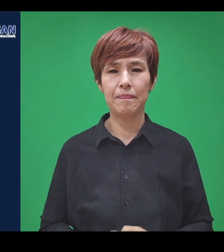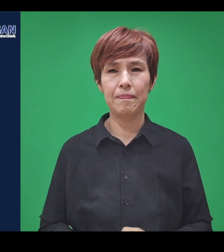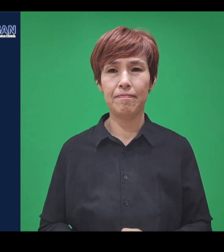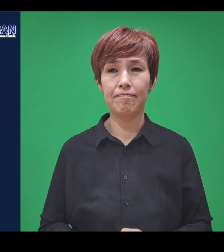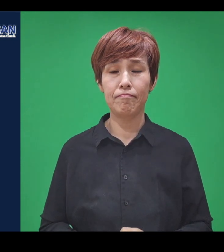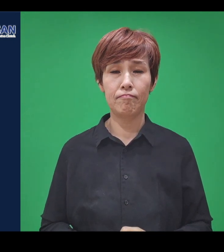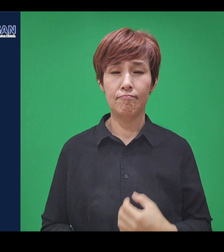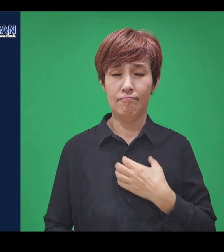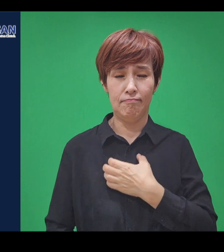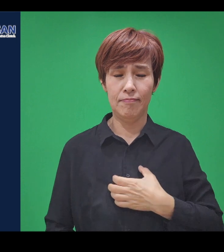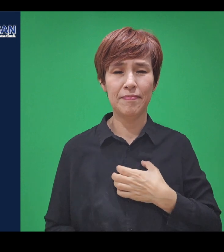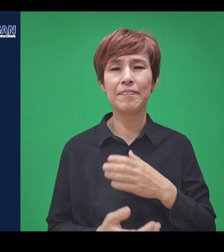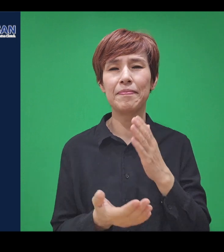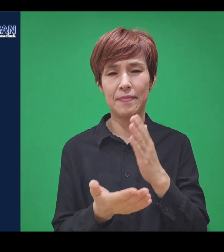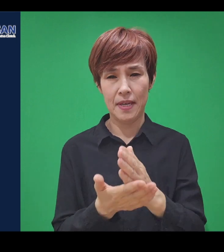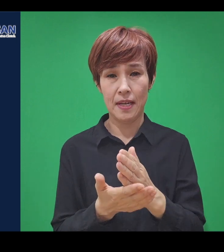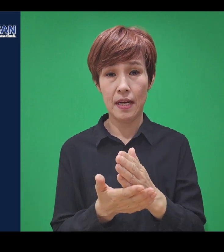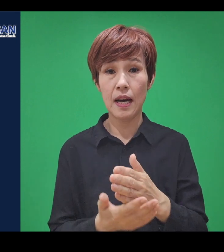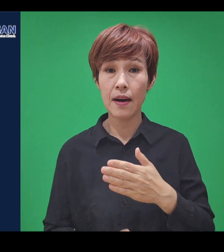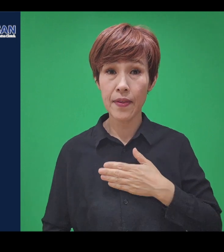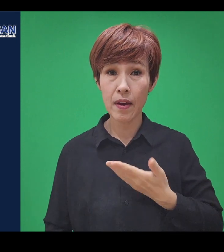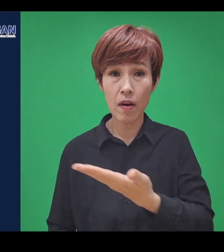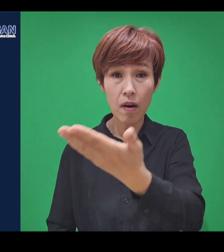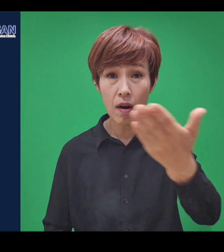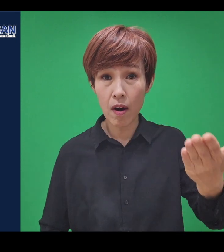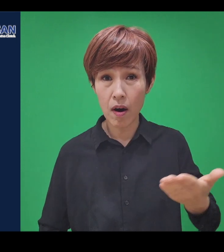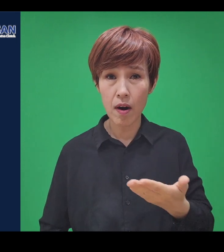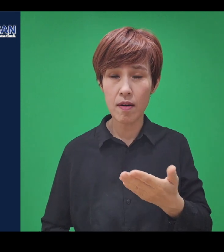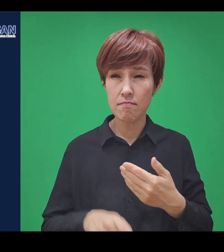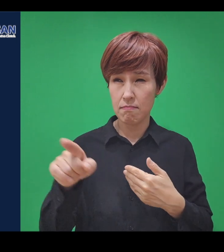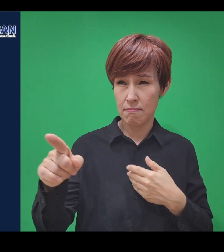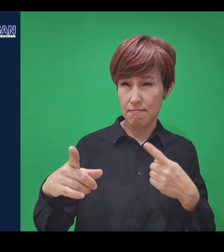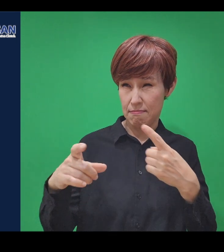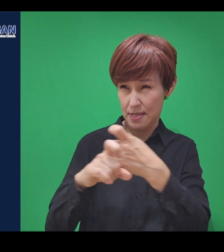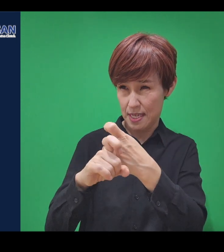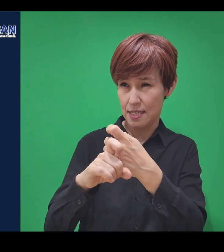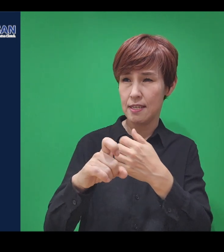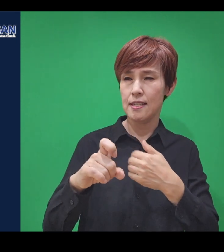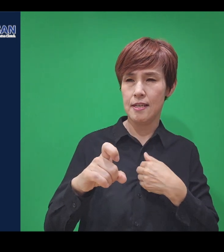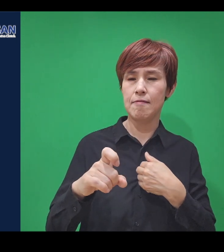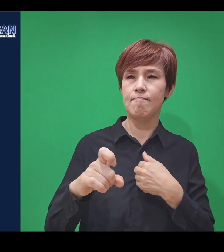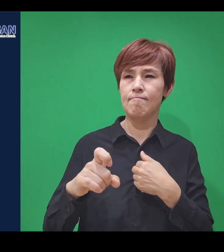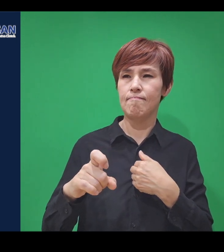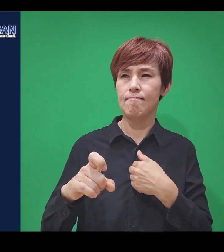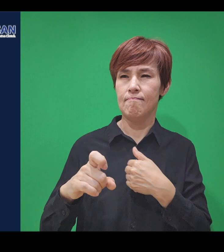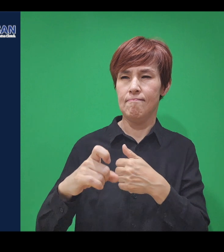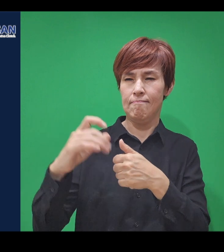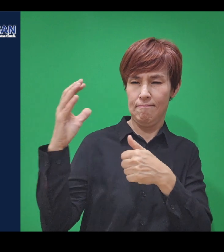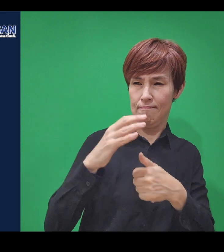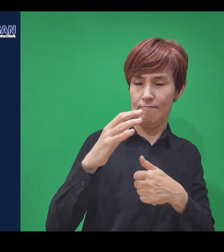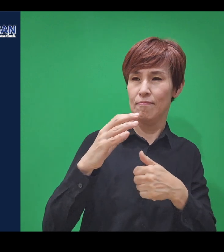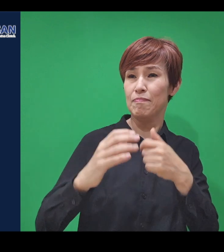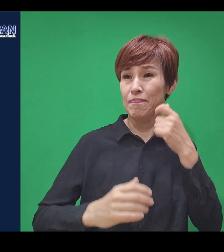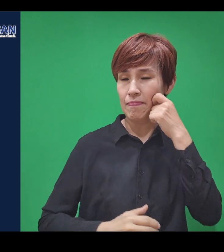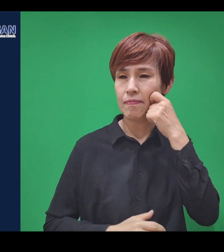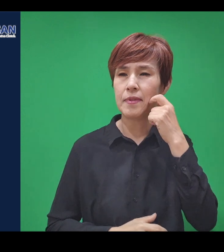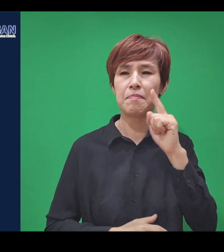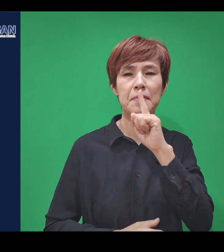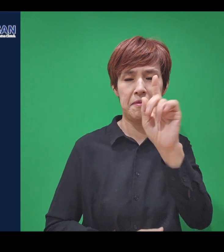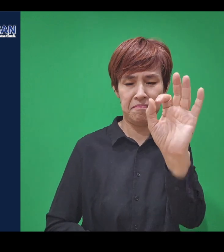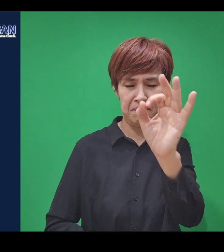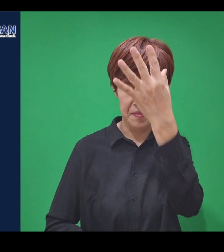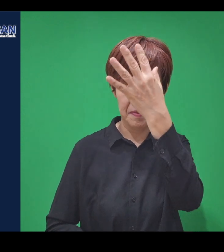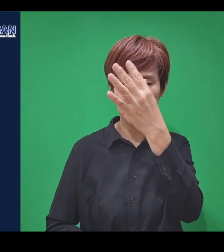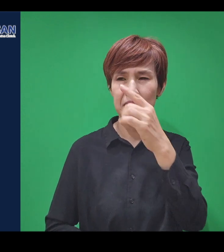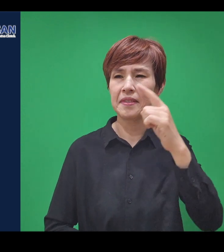그런 거 염려하지 마라. 내가 너희의 모든 대적에 능히 대항하거나 변박할 수 없는 구변과 지혜를